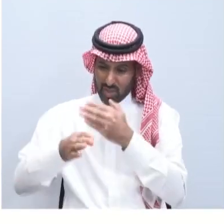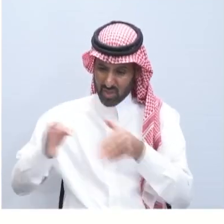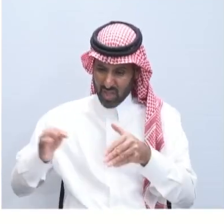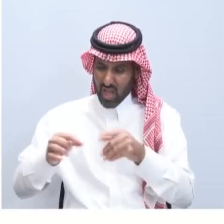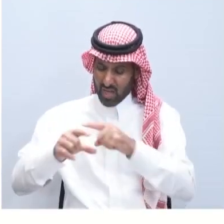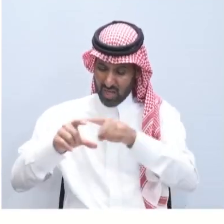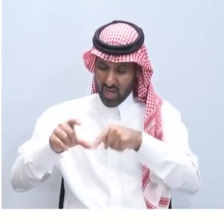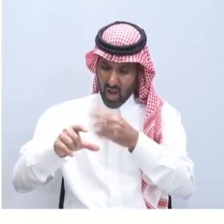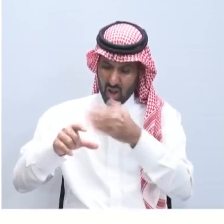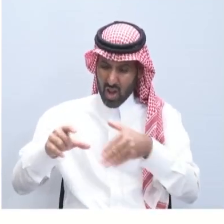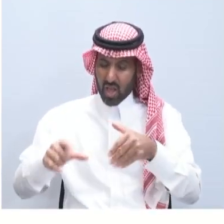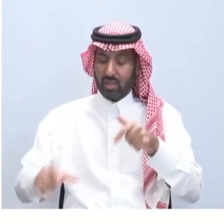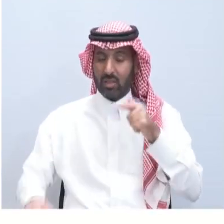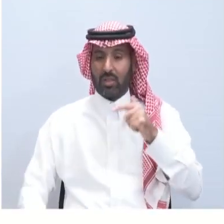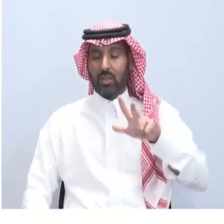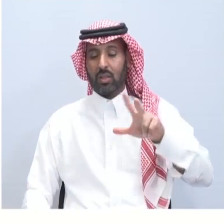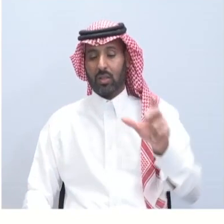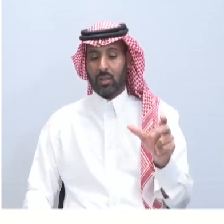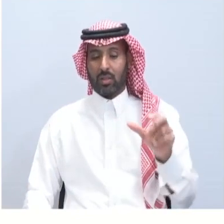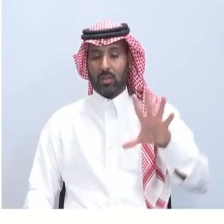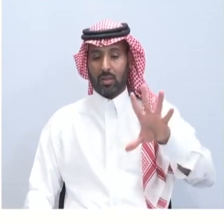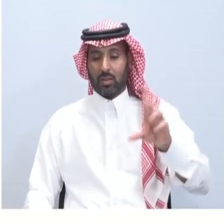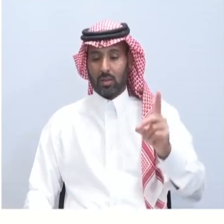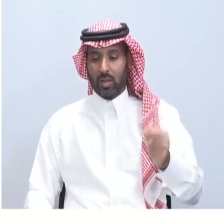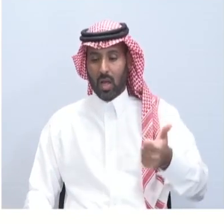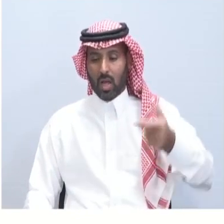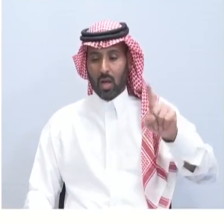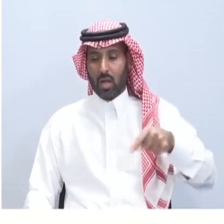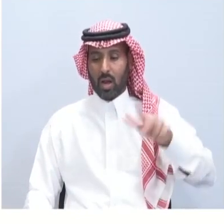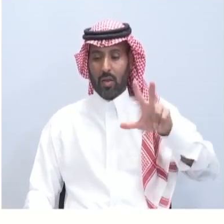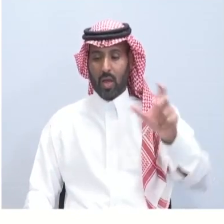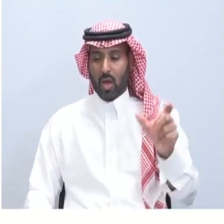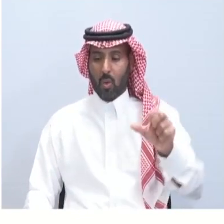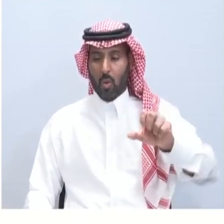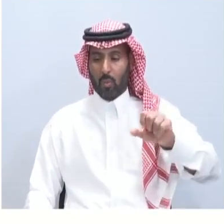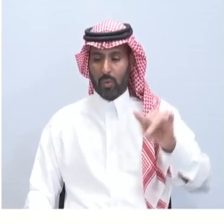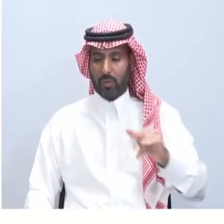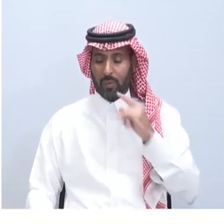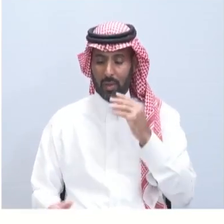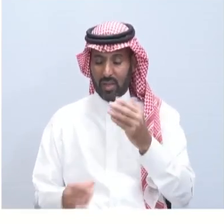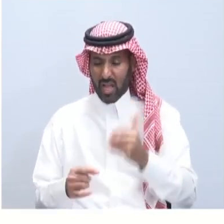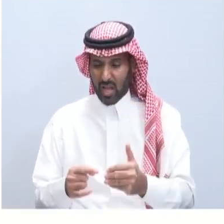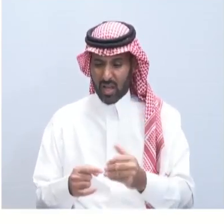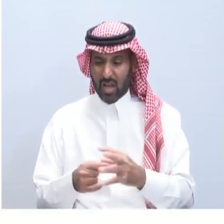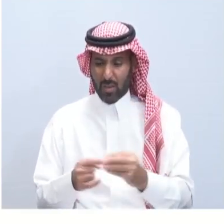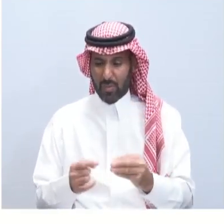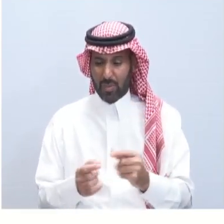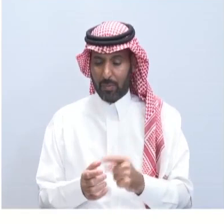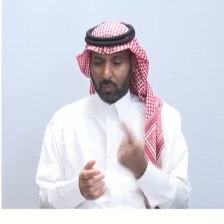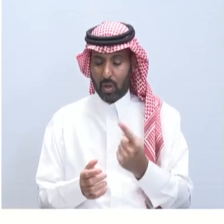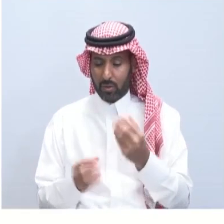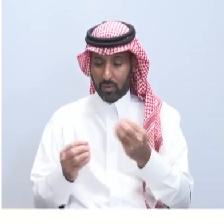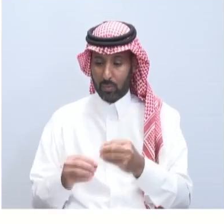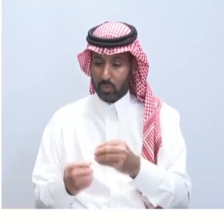النووي وهذا النظير من اليورانيوم يشكله اقل من نفذه 1% من اليورانيوم